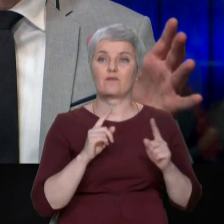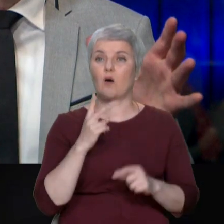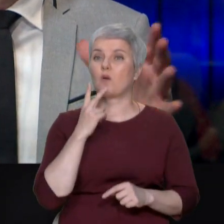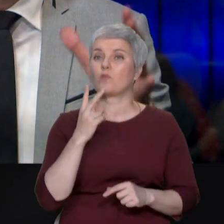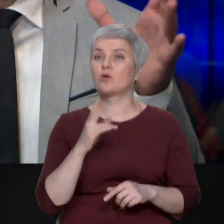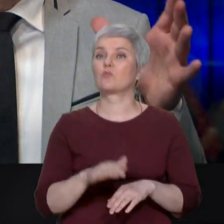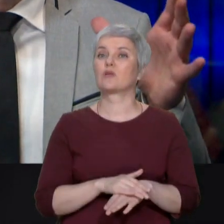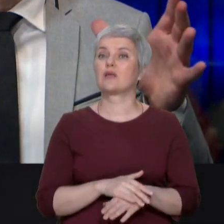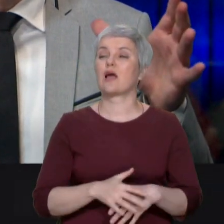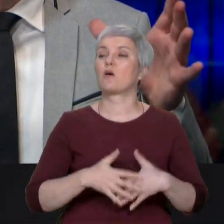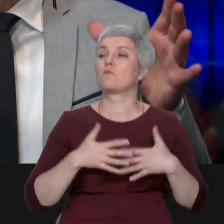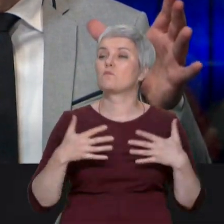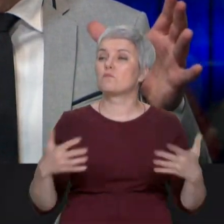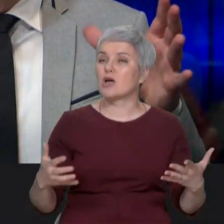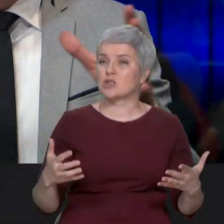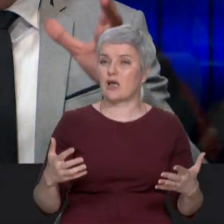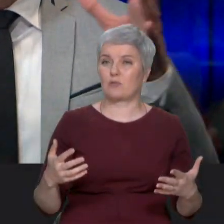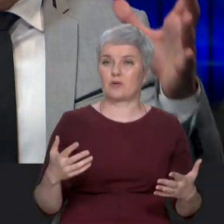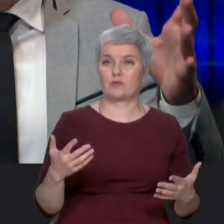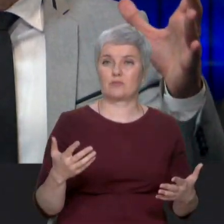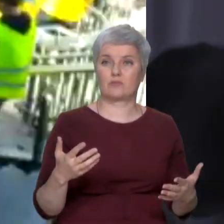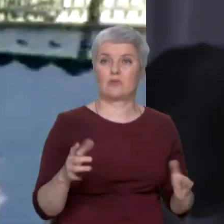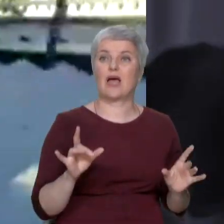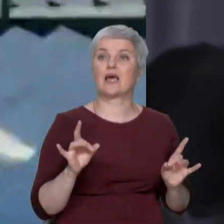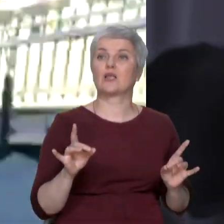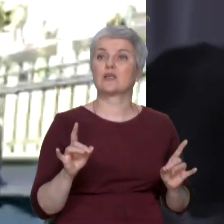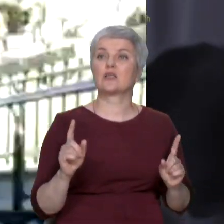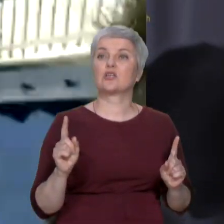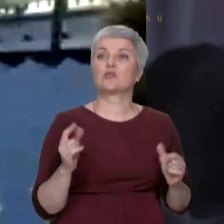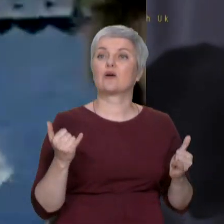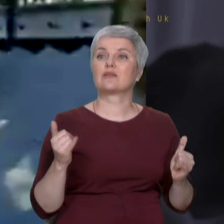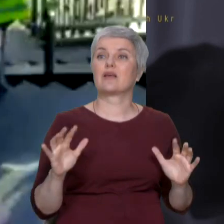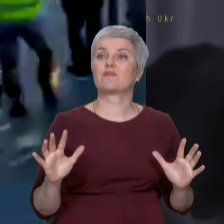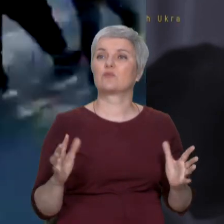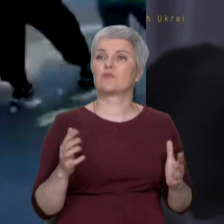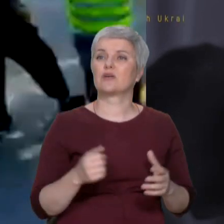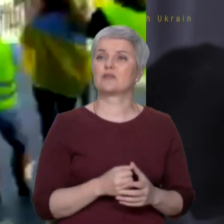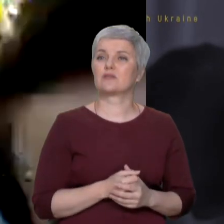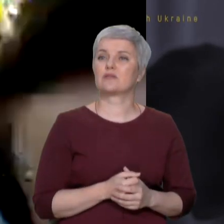ласка, масштаби, покажіть нам, будь ласка, картинку і розкажіть, що зараз відбувається.